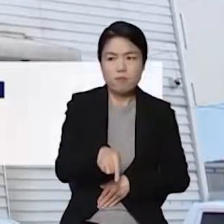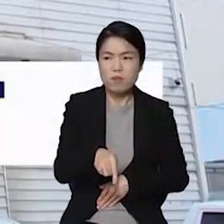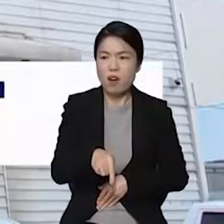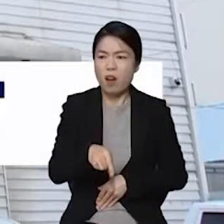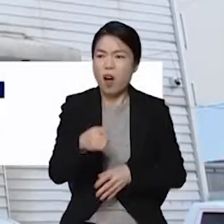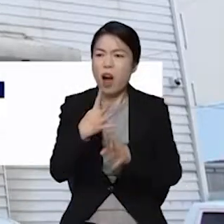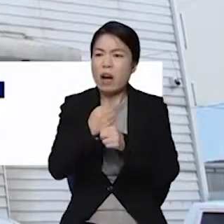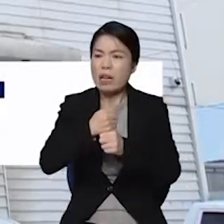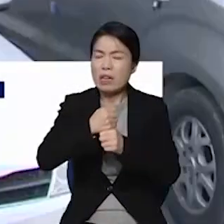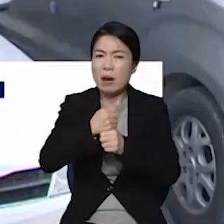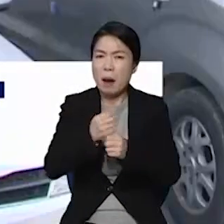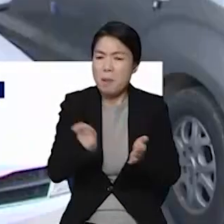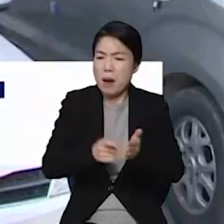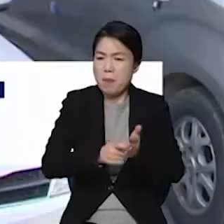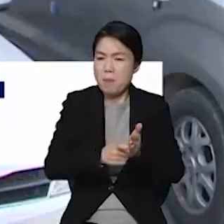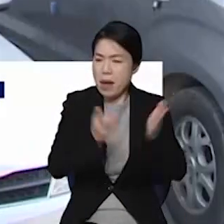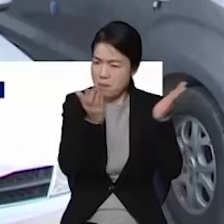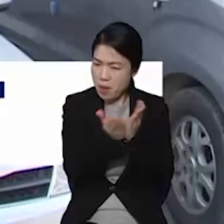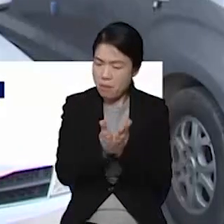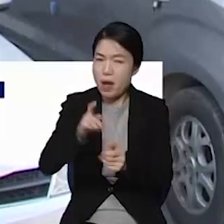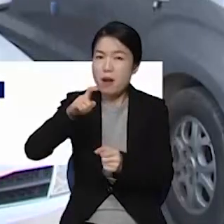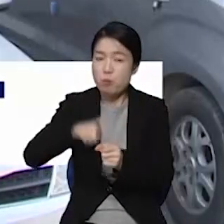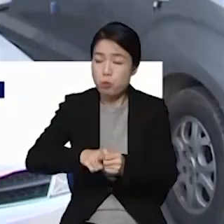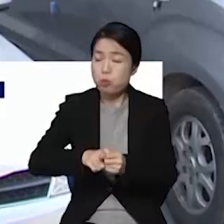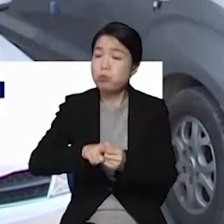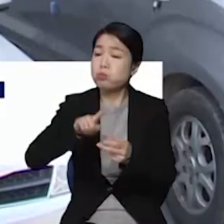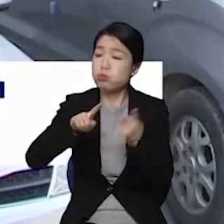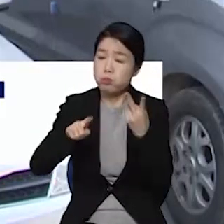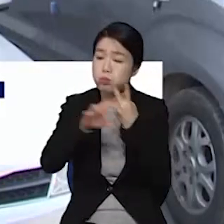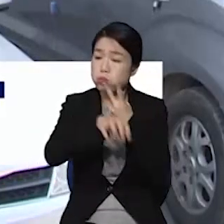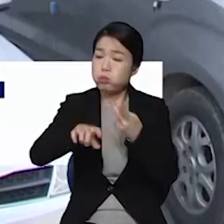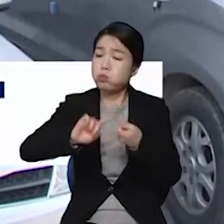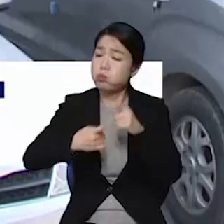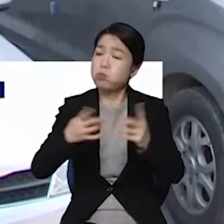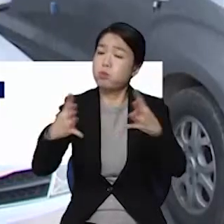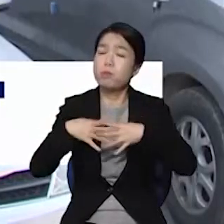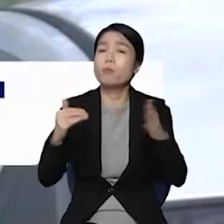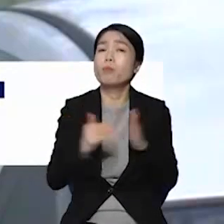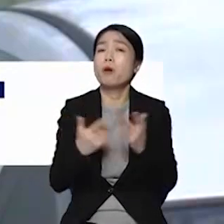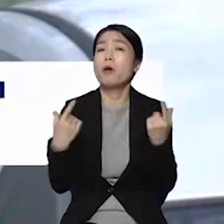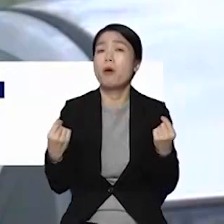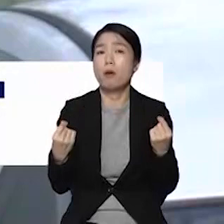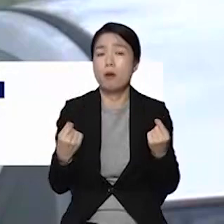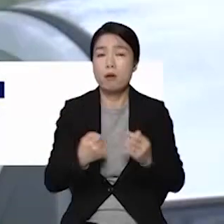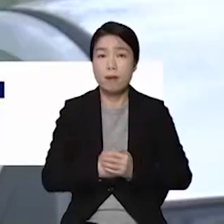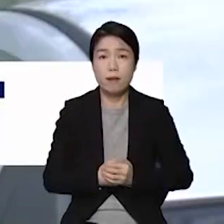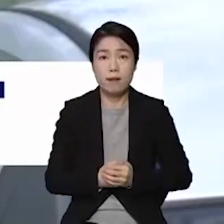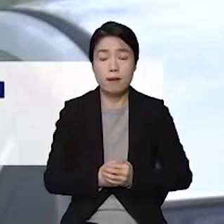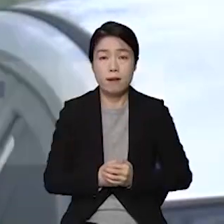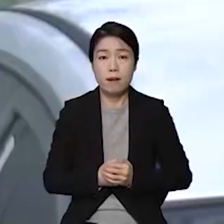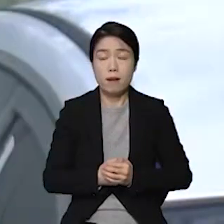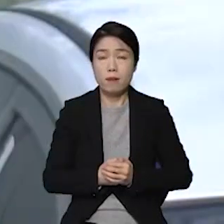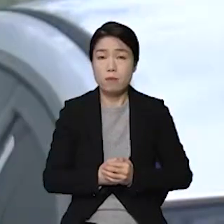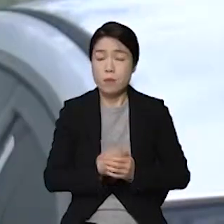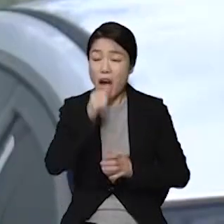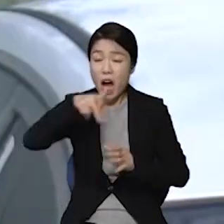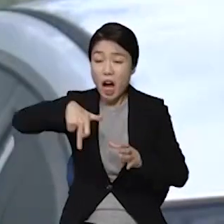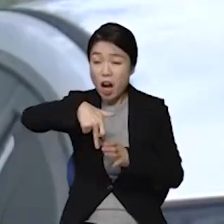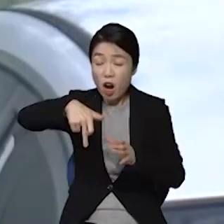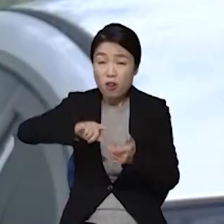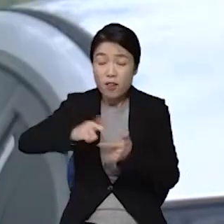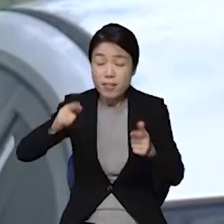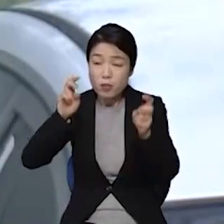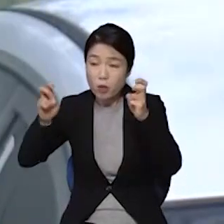촉박한 공사기간을 맞추기 위한 목적으로 양측이 합의한 돈이라는 입장입니다. 철콘 업체들 역시